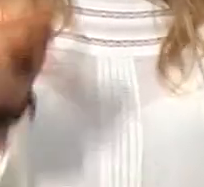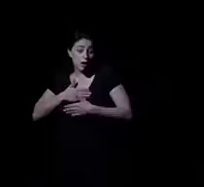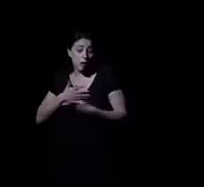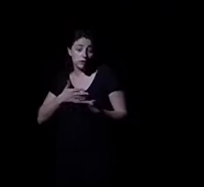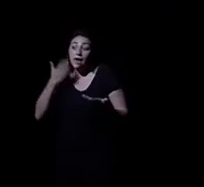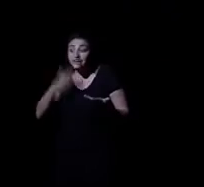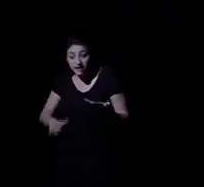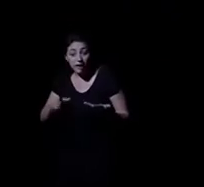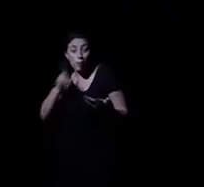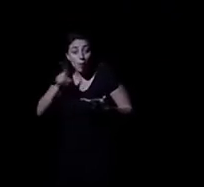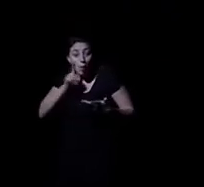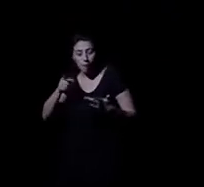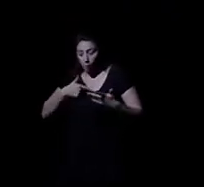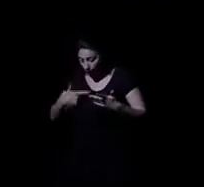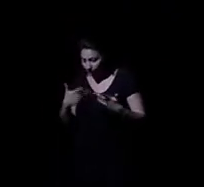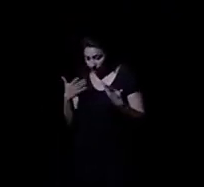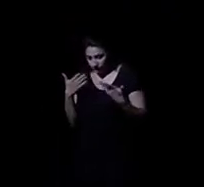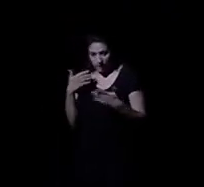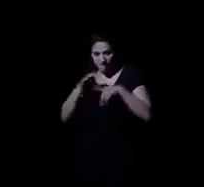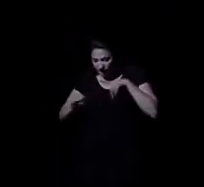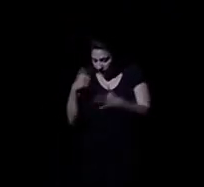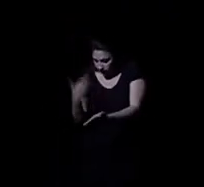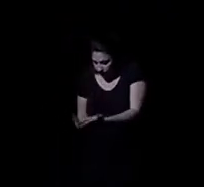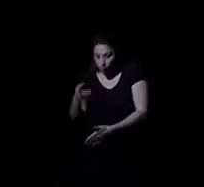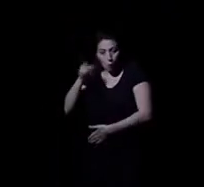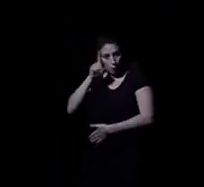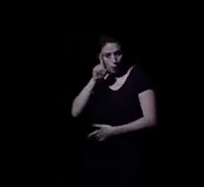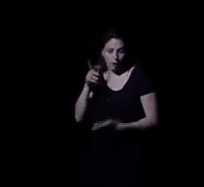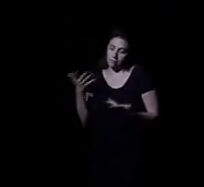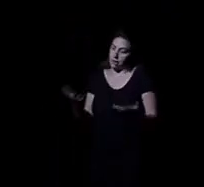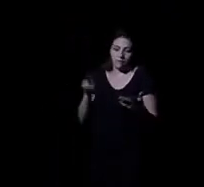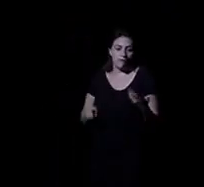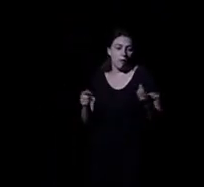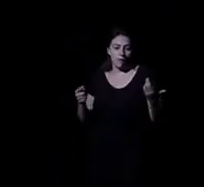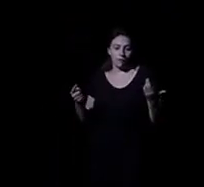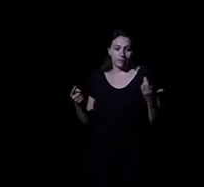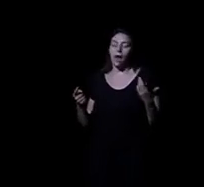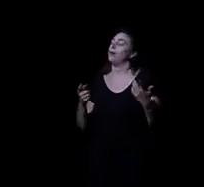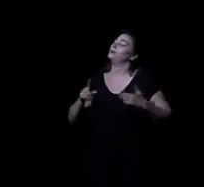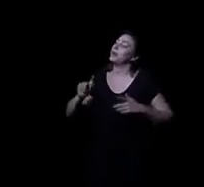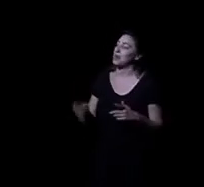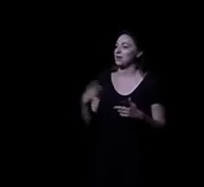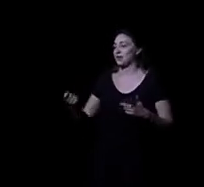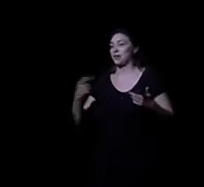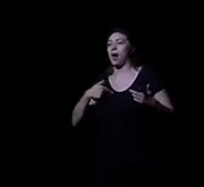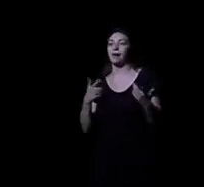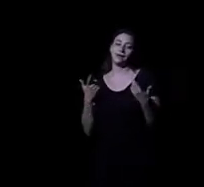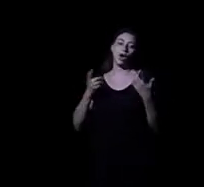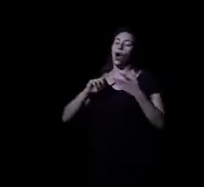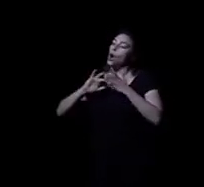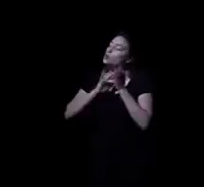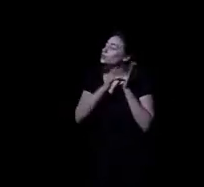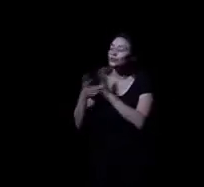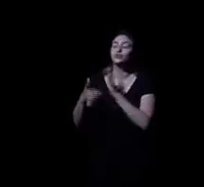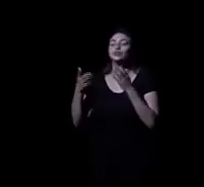faites. Et c'est pour ça que vous prenez du plaisir. Et bien, c'est pareil dans mon boulot. Je dis pas que toutes les tâches que je fais au quotidien sont